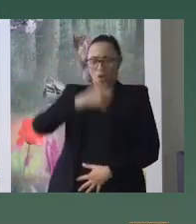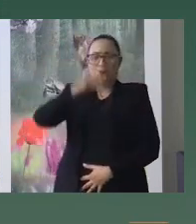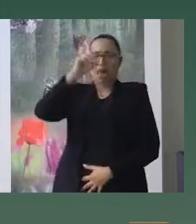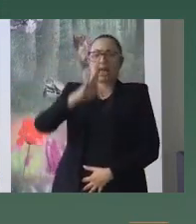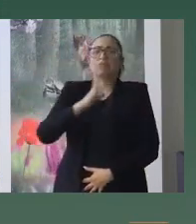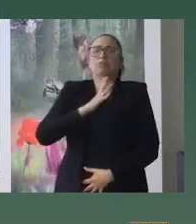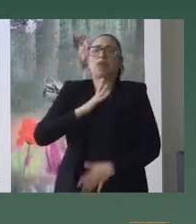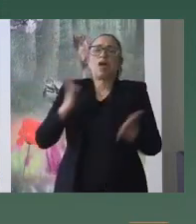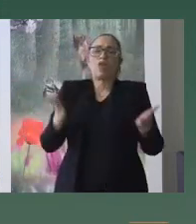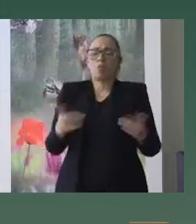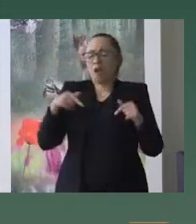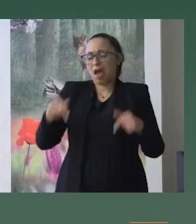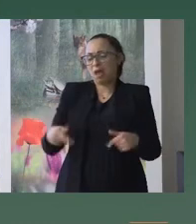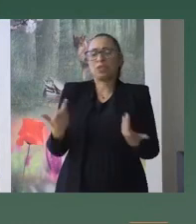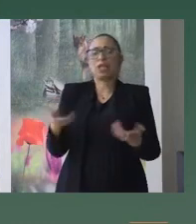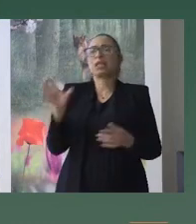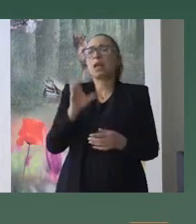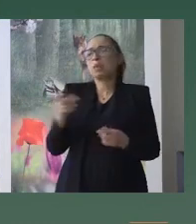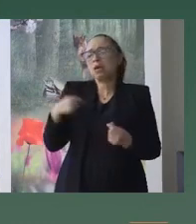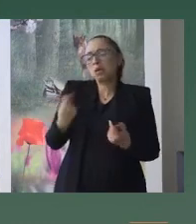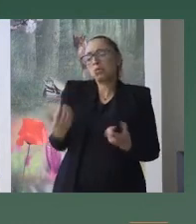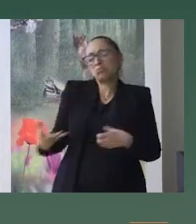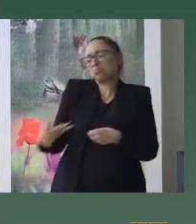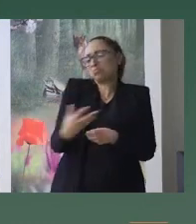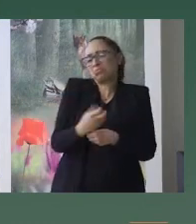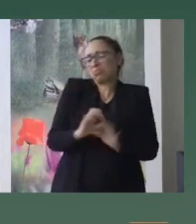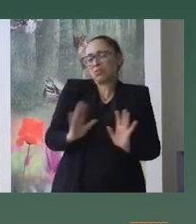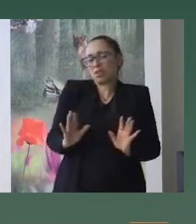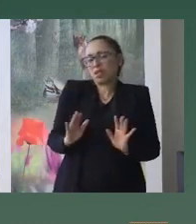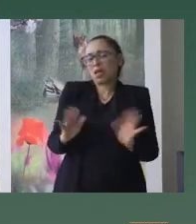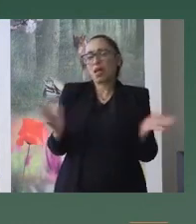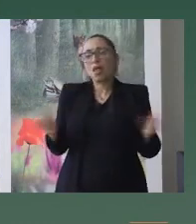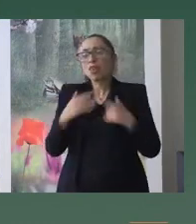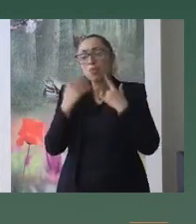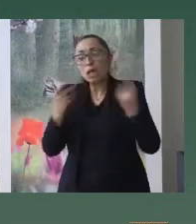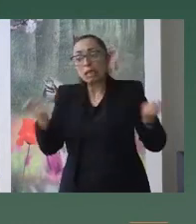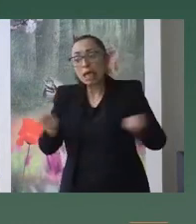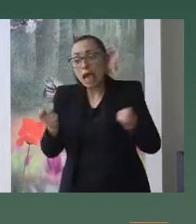λίγα, ειδικά αυτήν την εποχή που ζούμε με λίγα έσοδα, δεν μπορεί να κάνει αυτή.